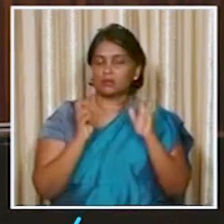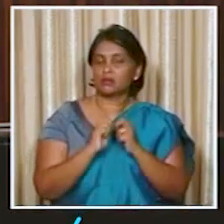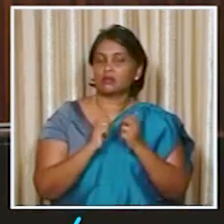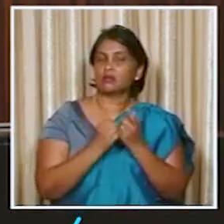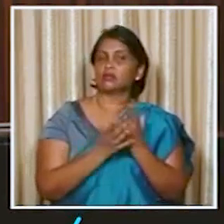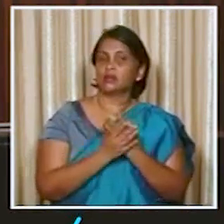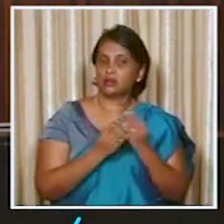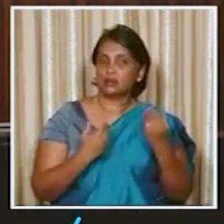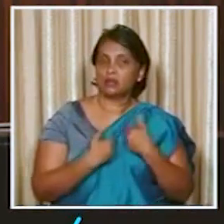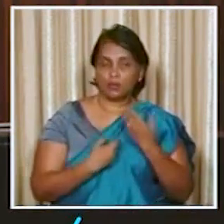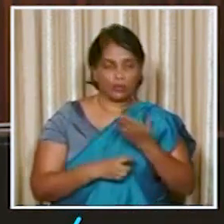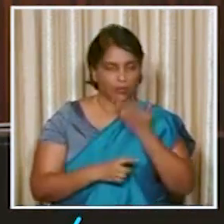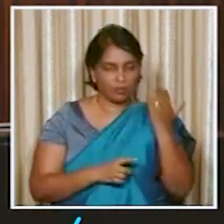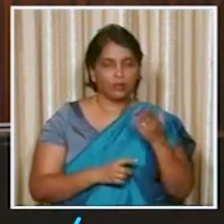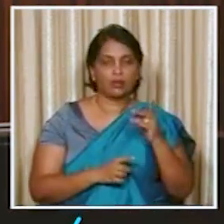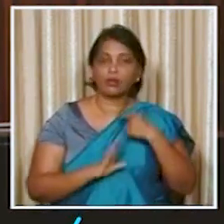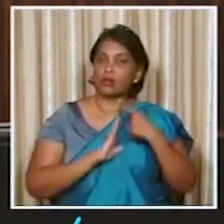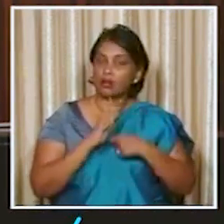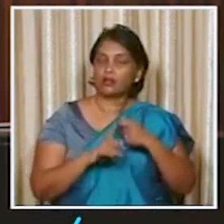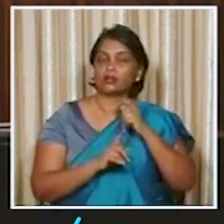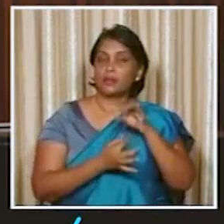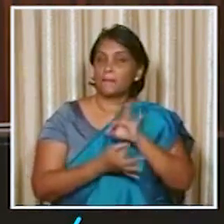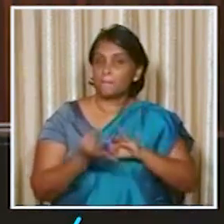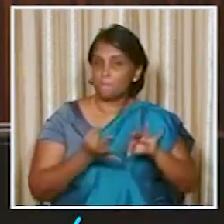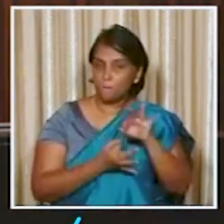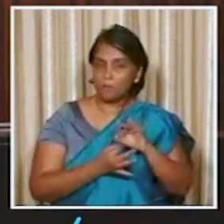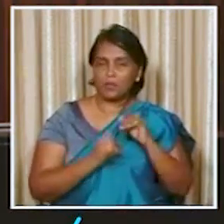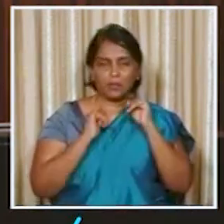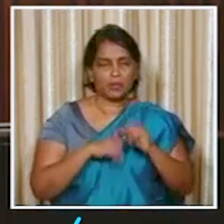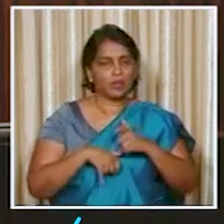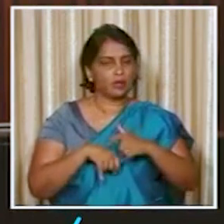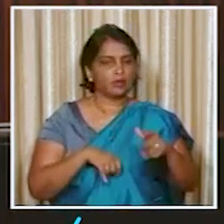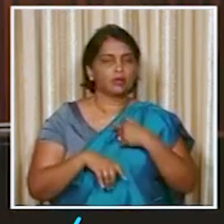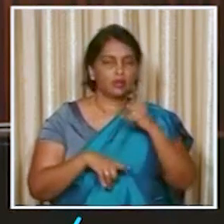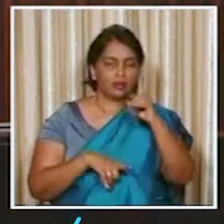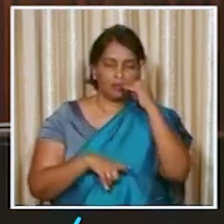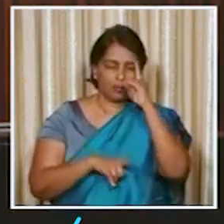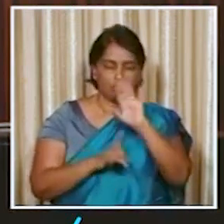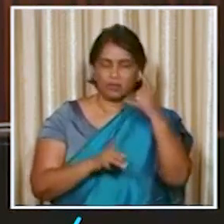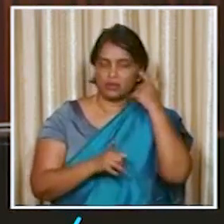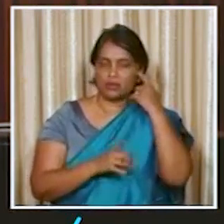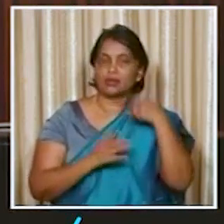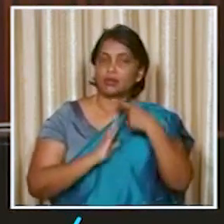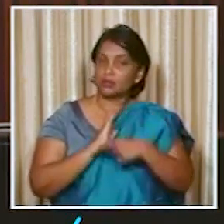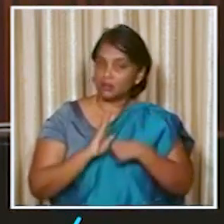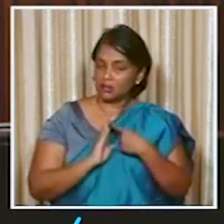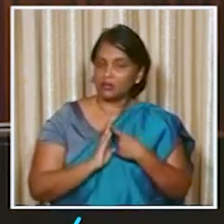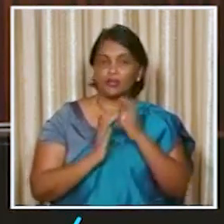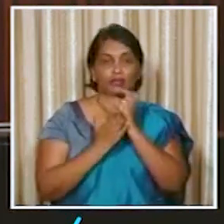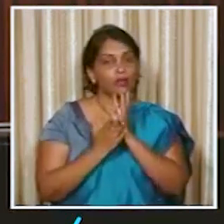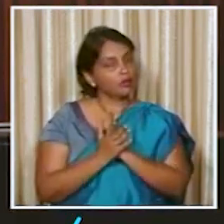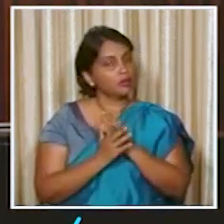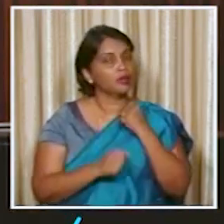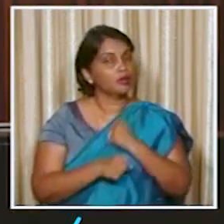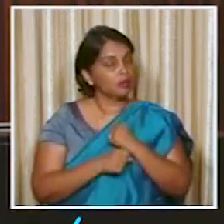නවත්වා ගැනීමට මාහට හැකිවිනි. ලාංකීය ප්‍රජාතන්ත්‍රවාදයේ මේ අඳුරු පරිච්ඡේදයේ මාගේ එකම අදිෂ්ඨානය වූයේ අපේ රටේ ව්‍යවස්ථාවට හා